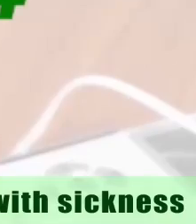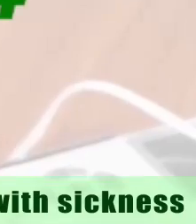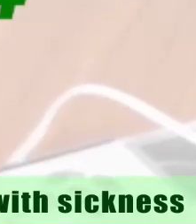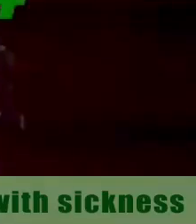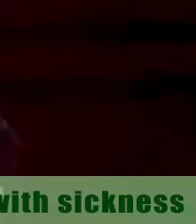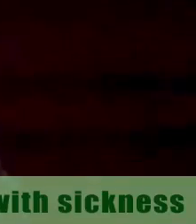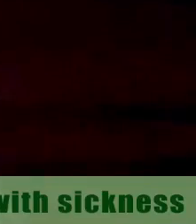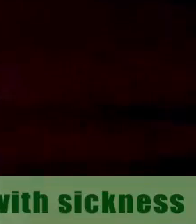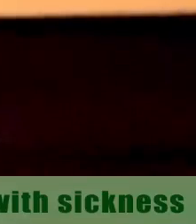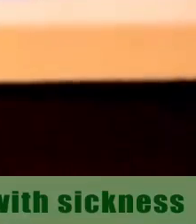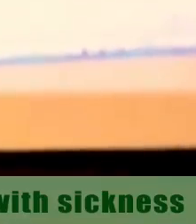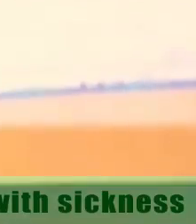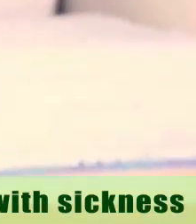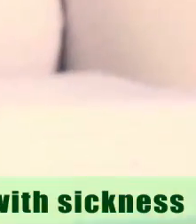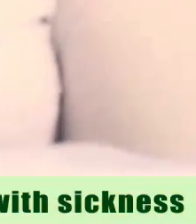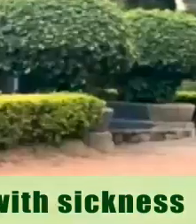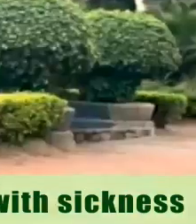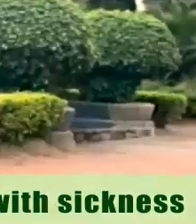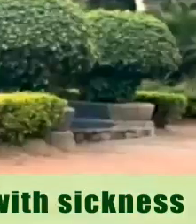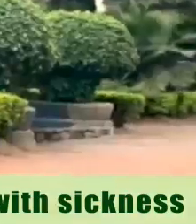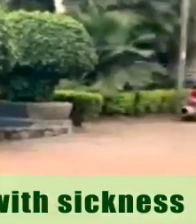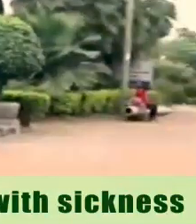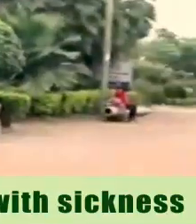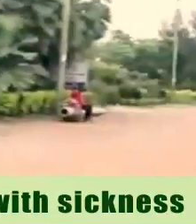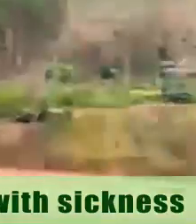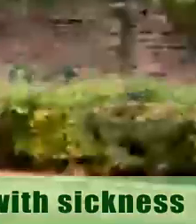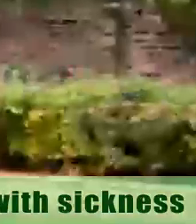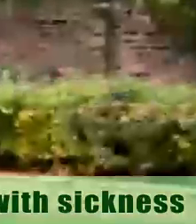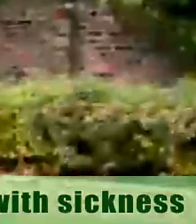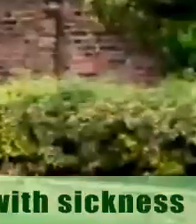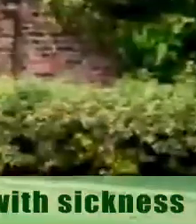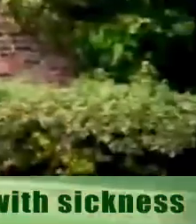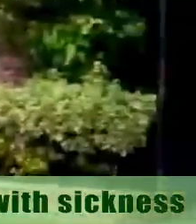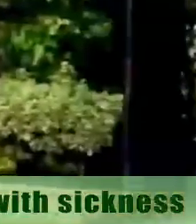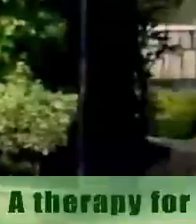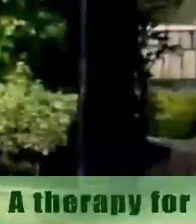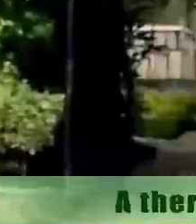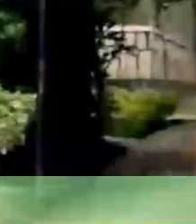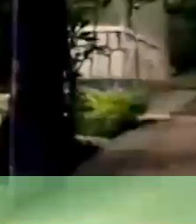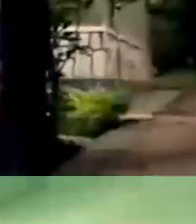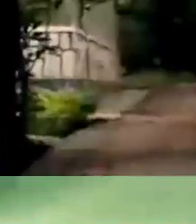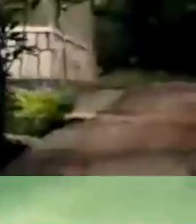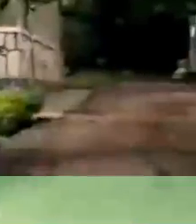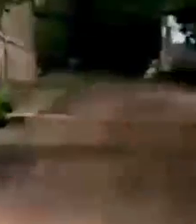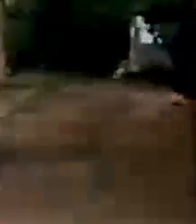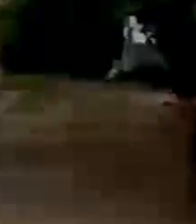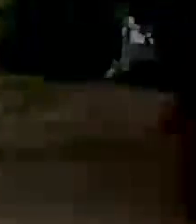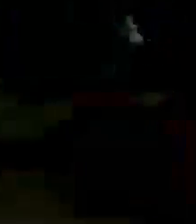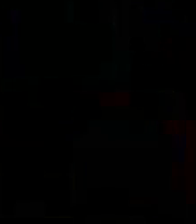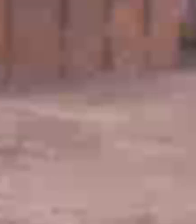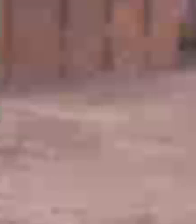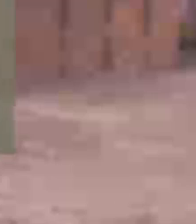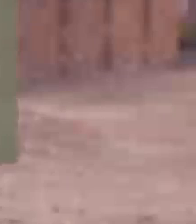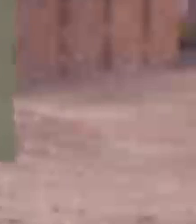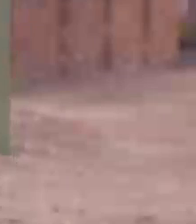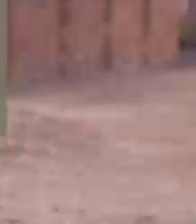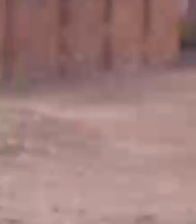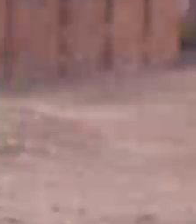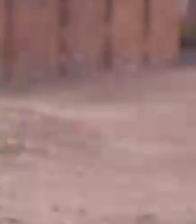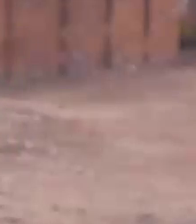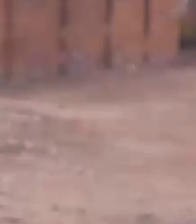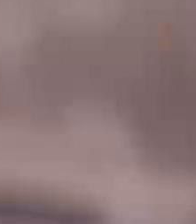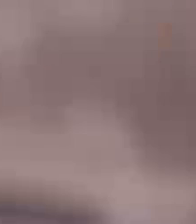0788409464. Bitihise ugere kuri Genuine Reflexology Center ku Kimironko aharebana na Rego ishami rya Remera.